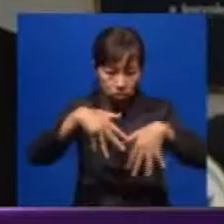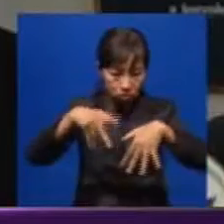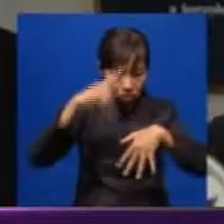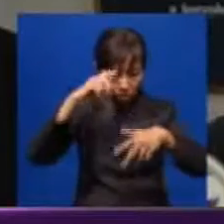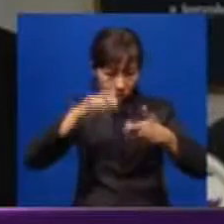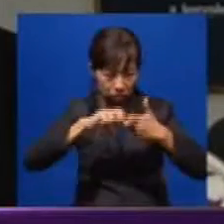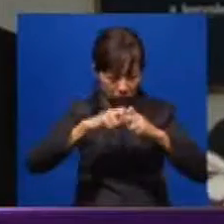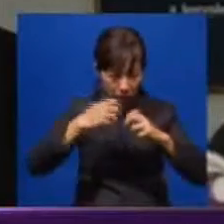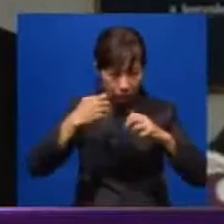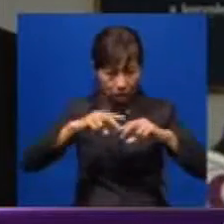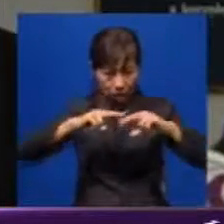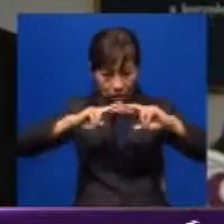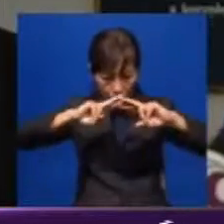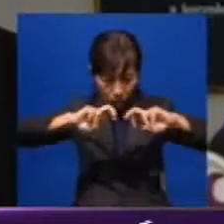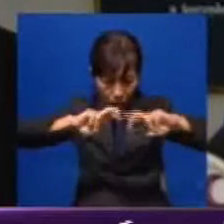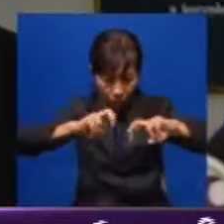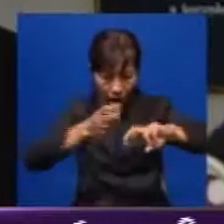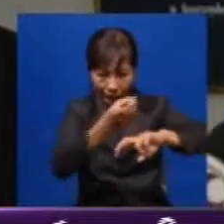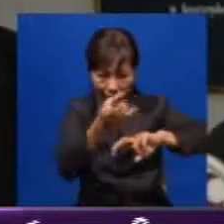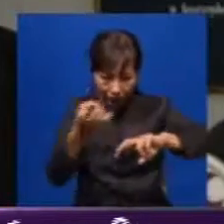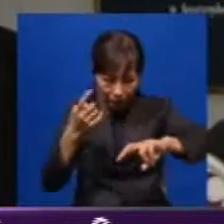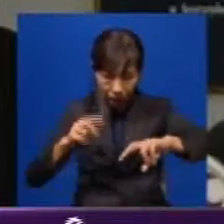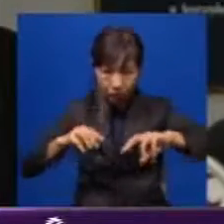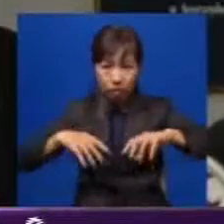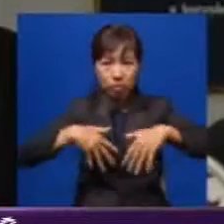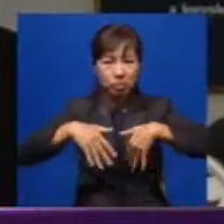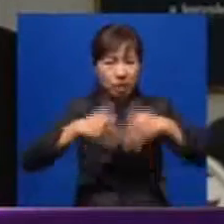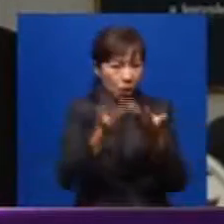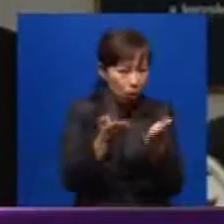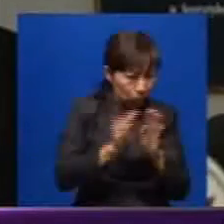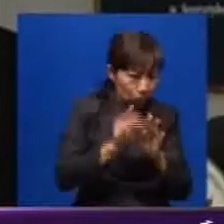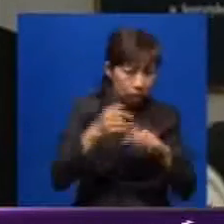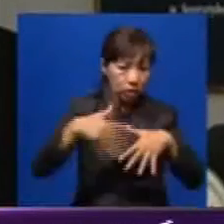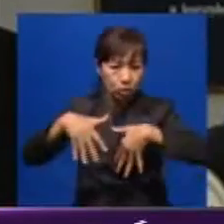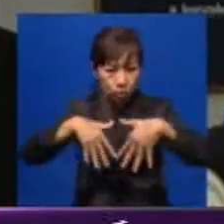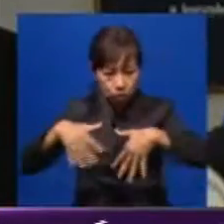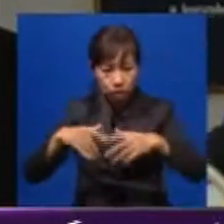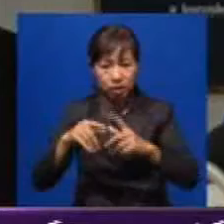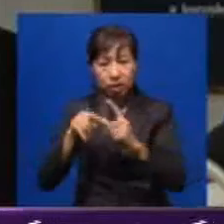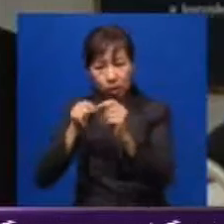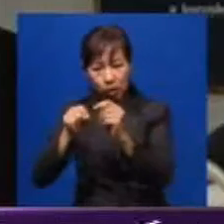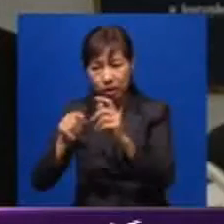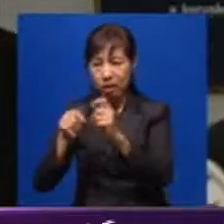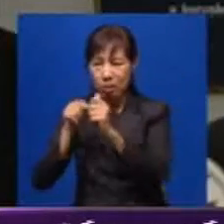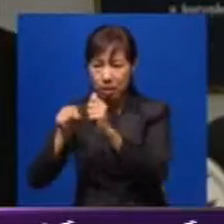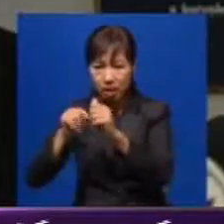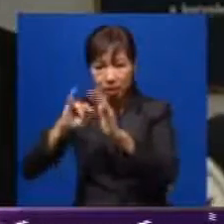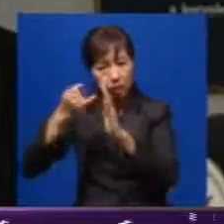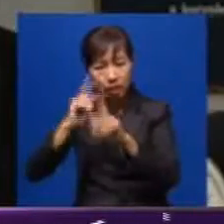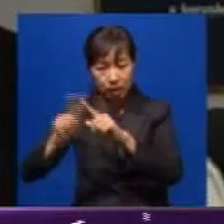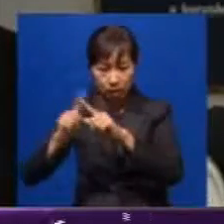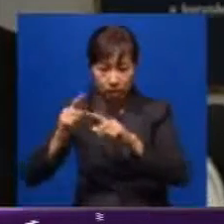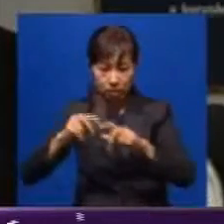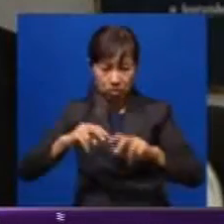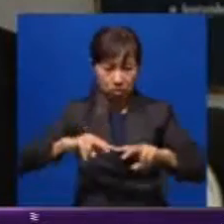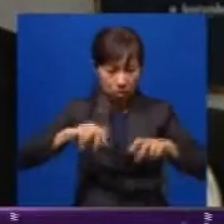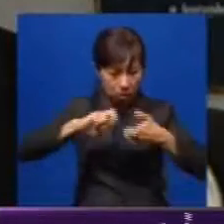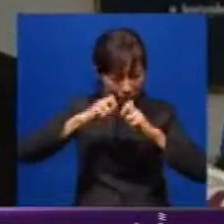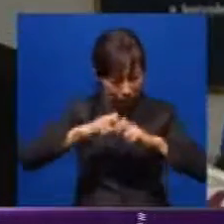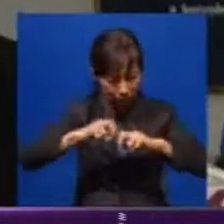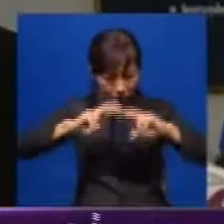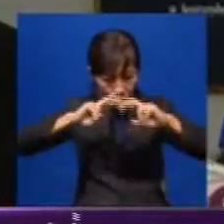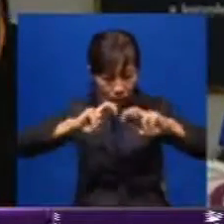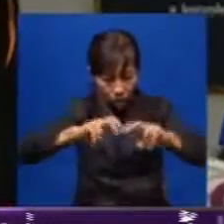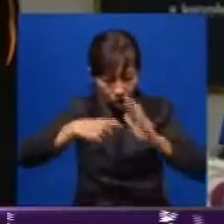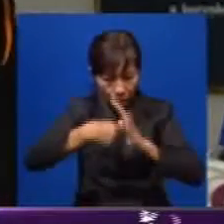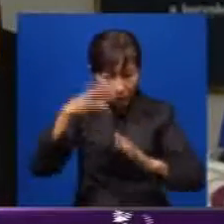ในอำเภอเราภายในตำบลหรือหมู่บ้านเราหรือในครอบครัวเนี่ยมันเกิดจากอะไรเขาก็สามารถวิเคราะห